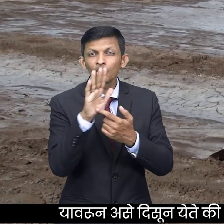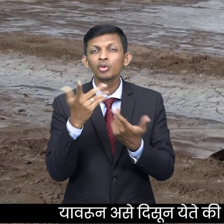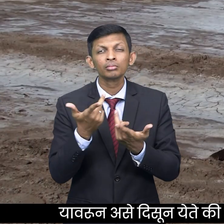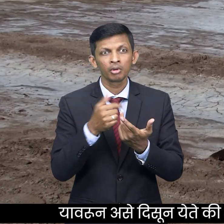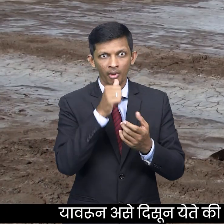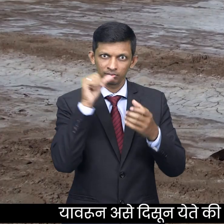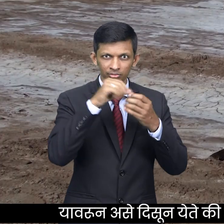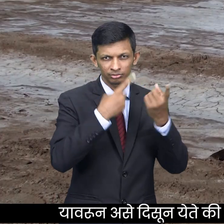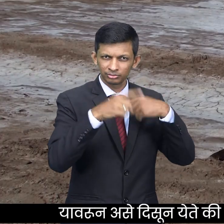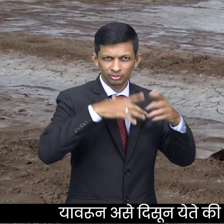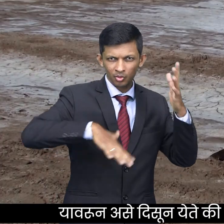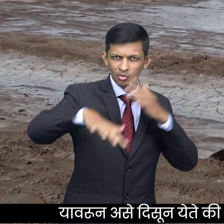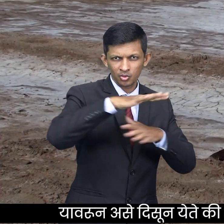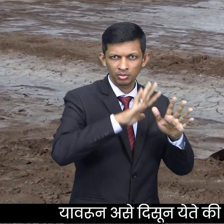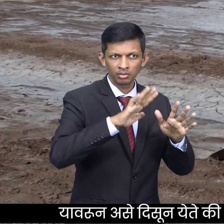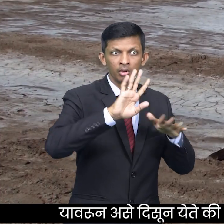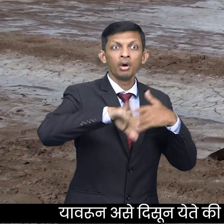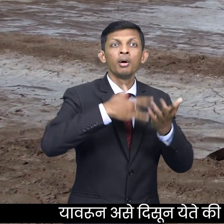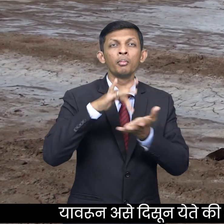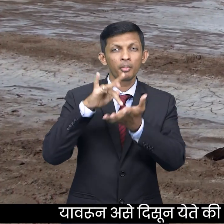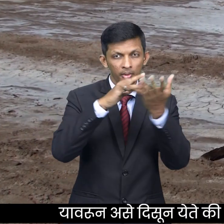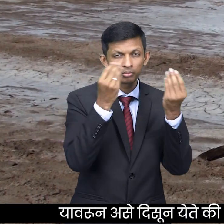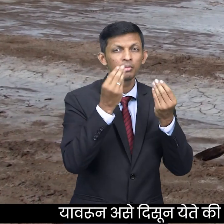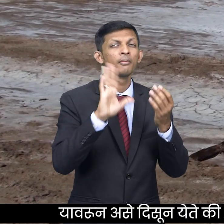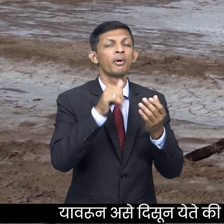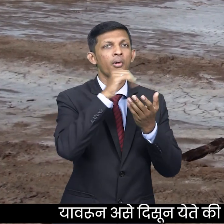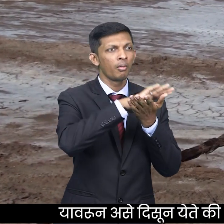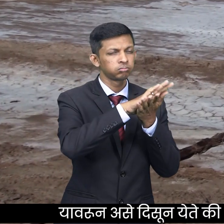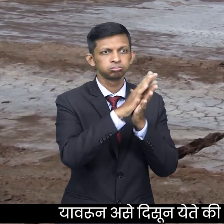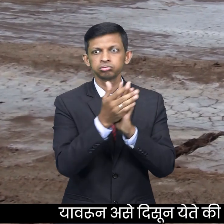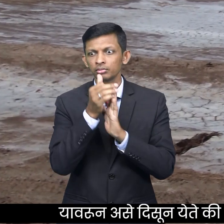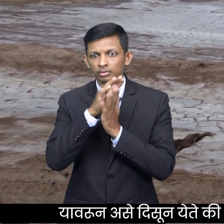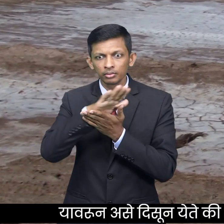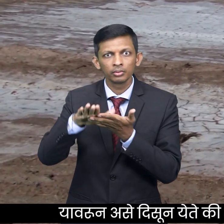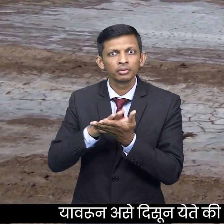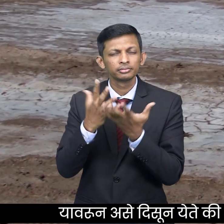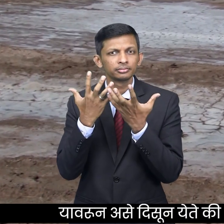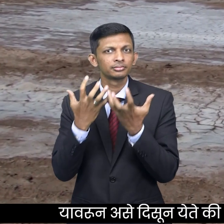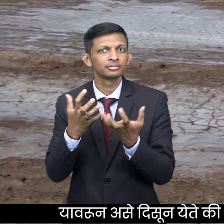यावरून असे दिसून येते की अनेक ठिकाणी पाण्याची टंचाई निर्माण झाली आहे.